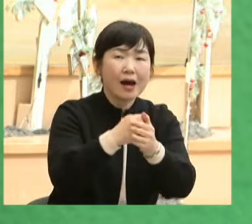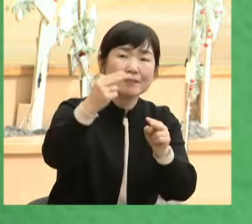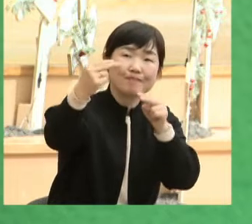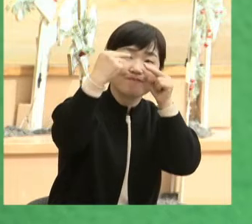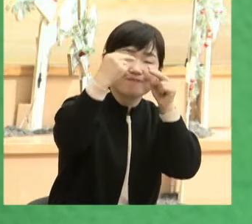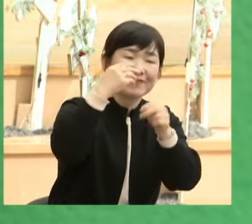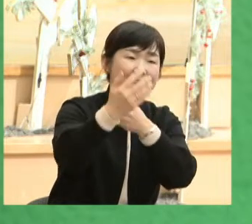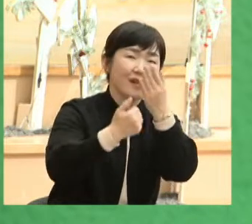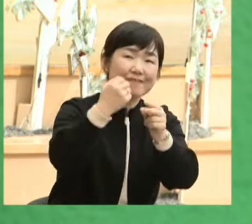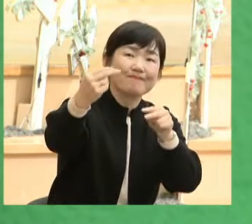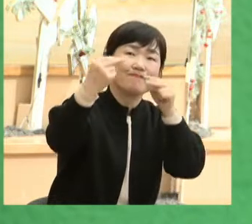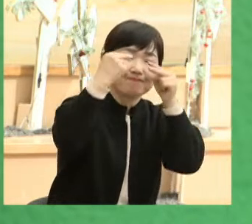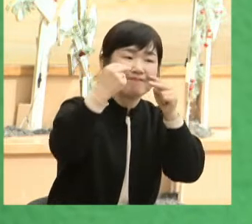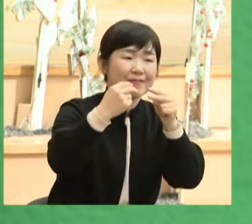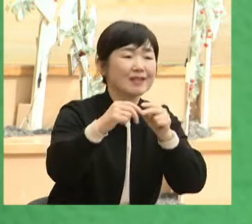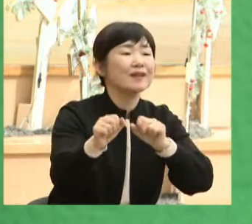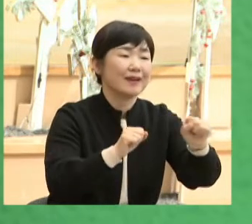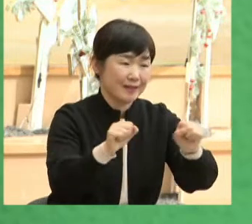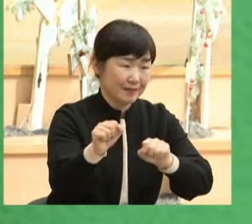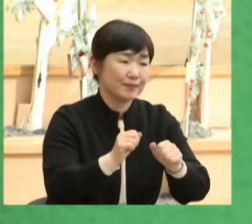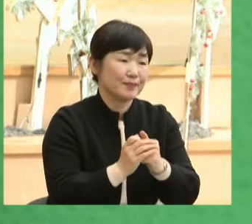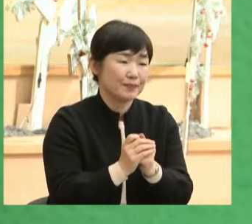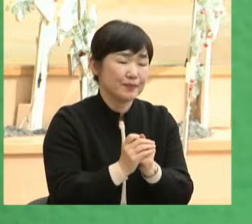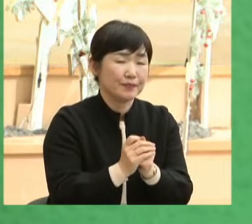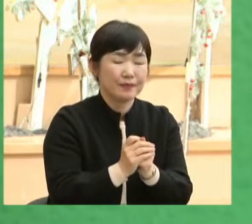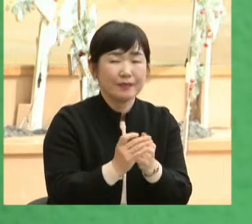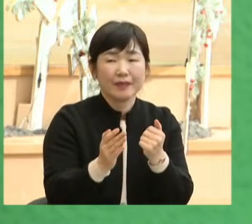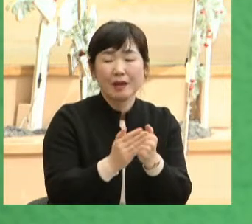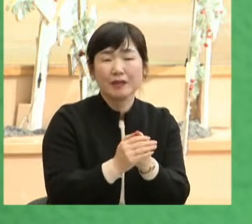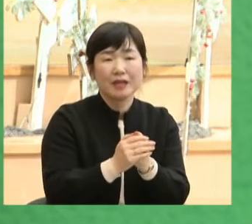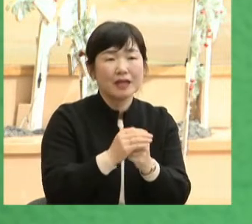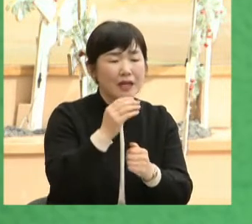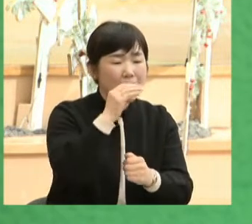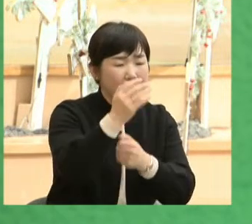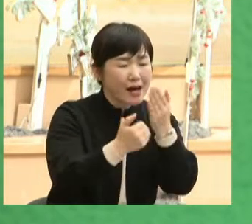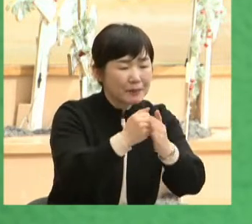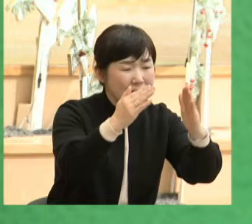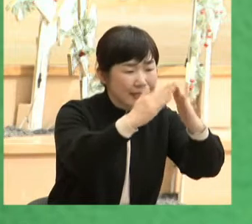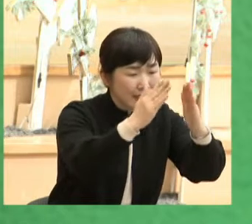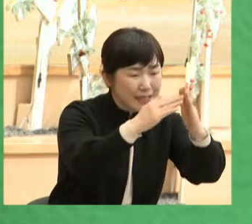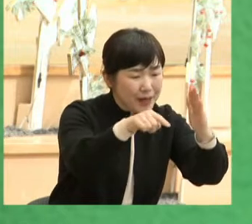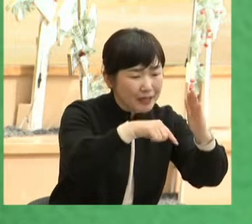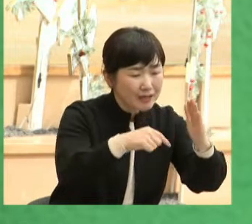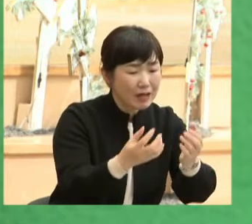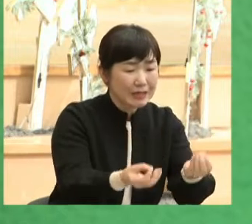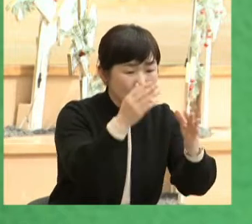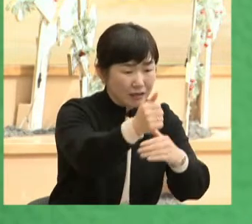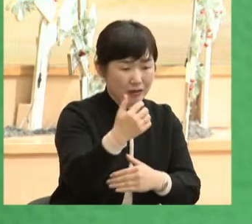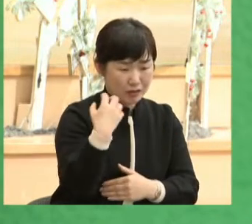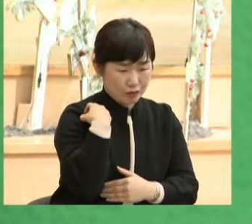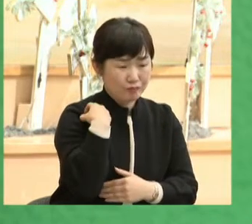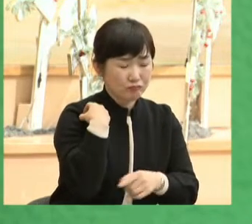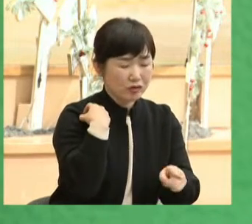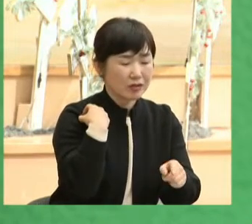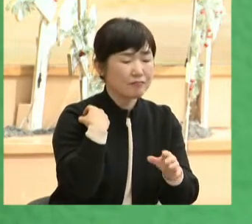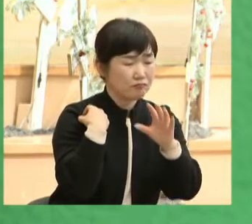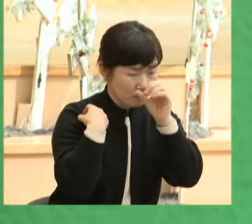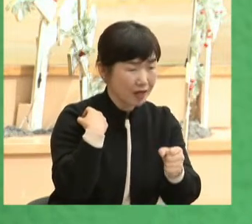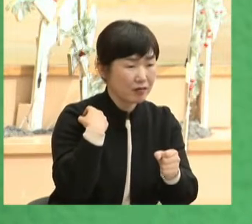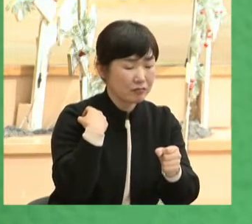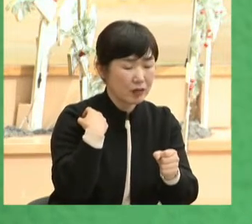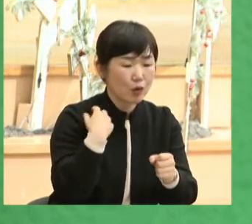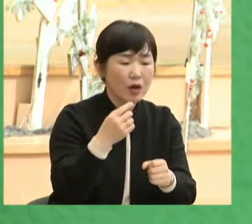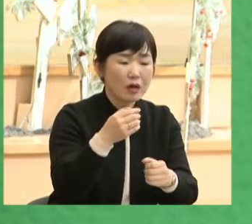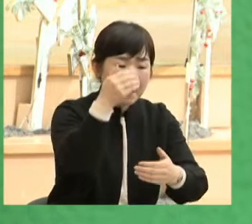하나님 앞에서 그러니까 성전에서 어떤 제사장 직무를 수행할뿐만 아니라 나머지